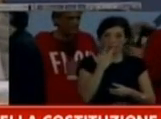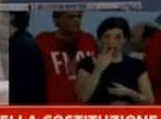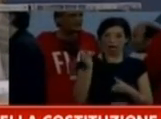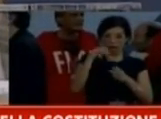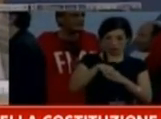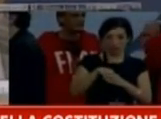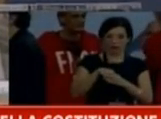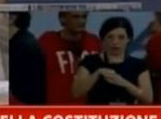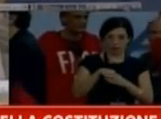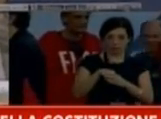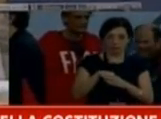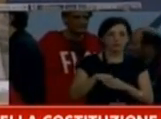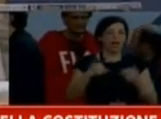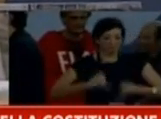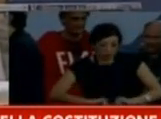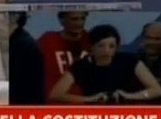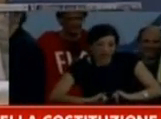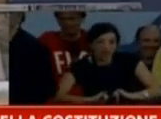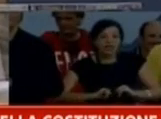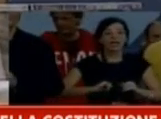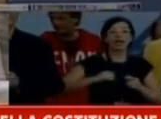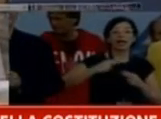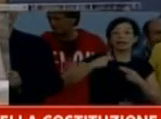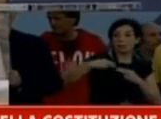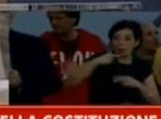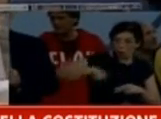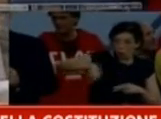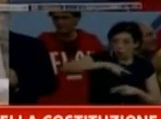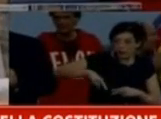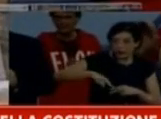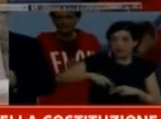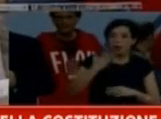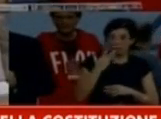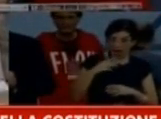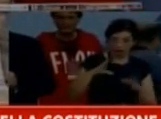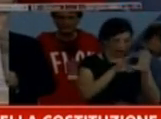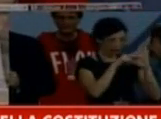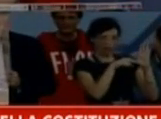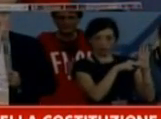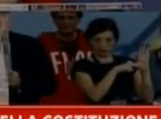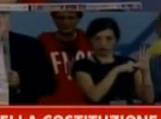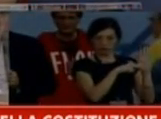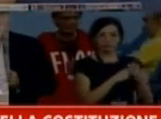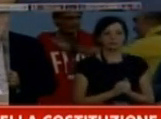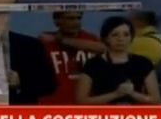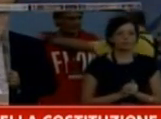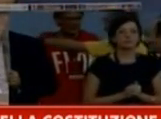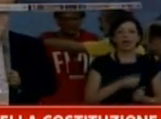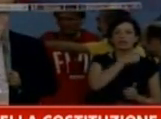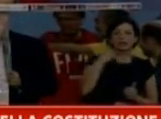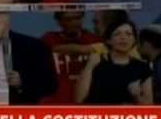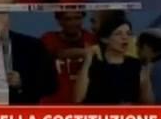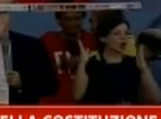i nostri nipoti. E cerchiamo di fare anche rapidamente, sommariamente, un confronto